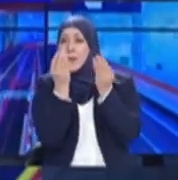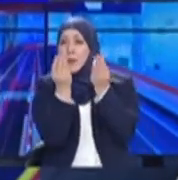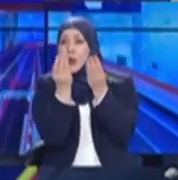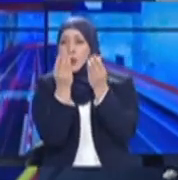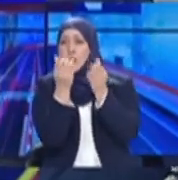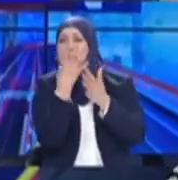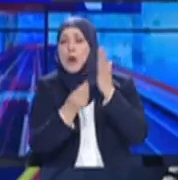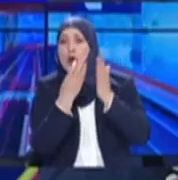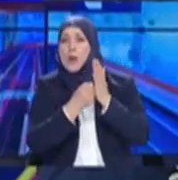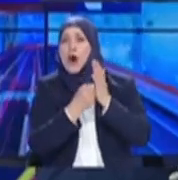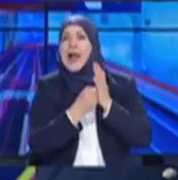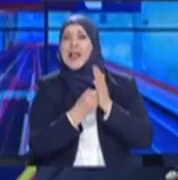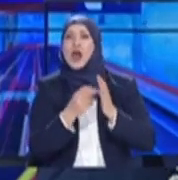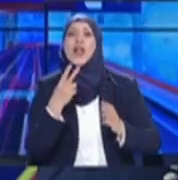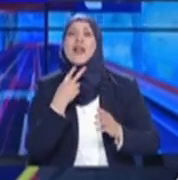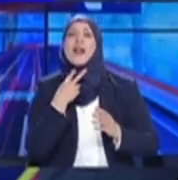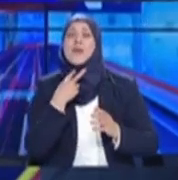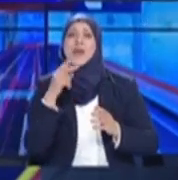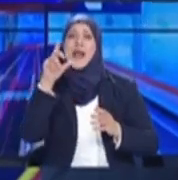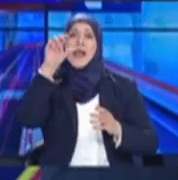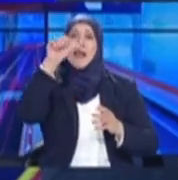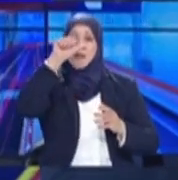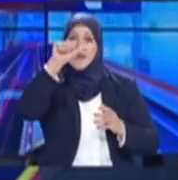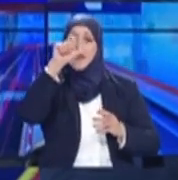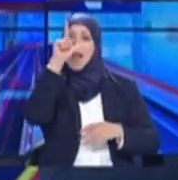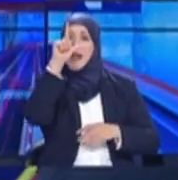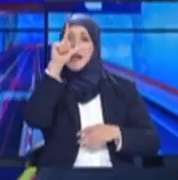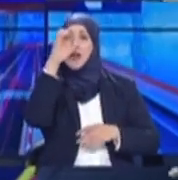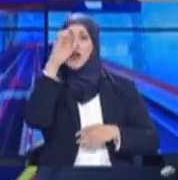الناس اللي ما يستعمل وش الجيل مانقولوش ليره وصابون